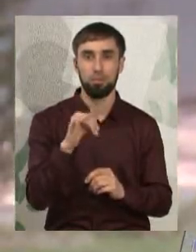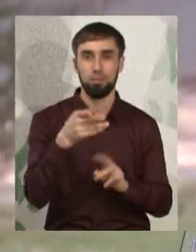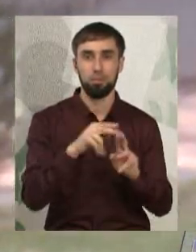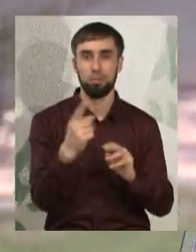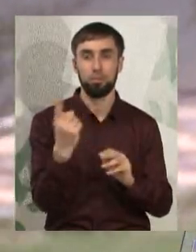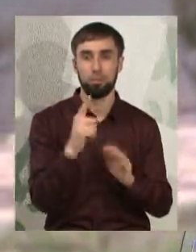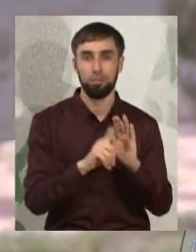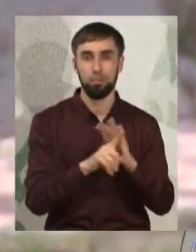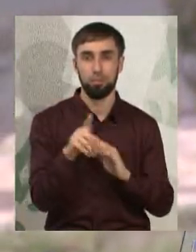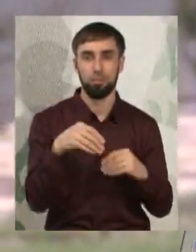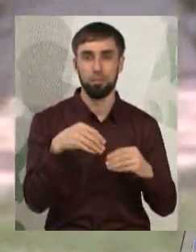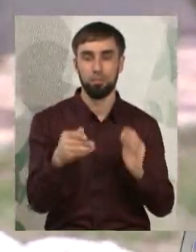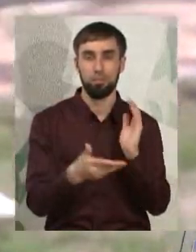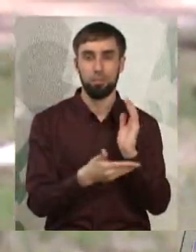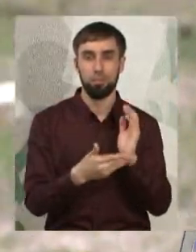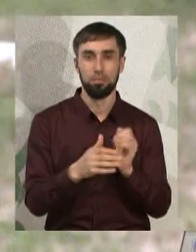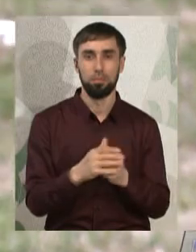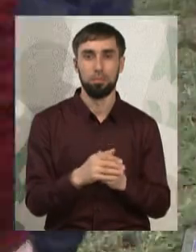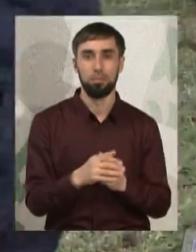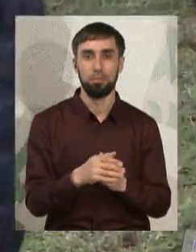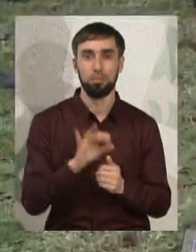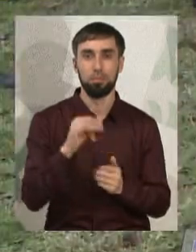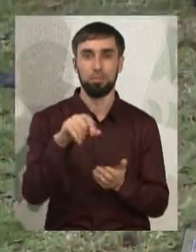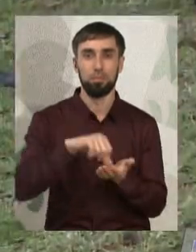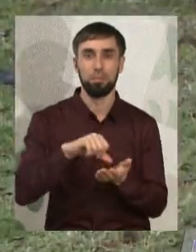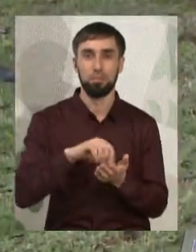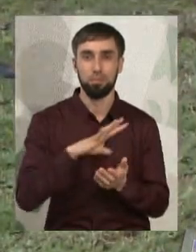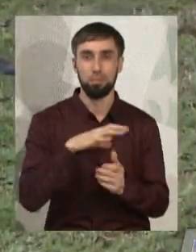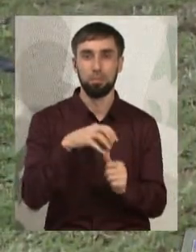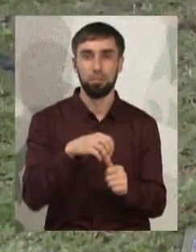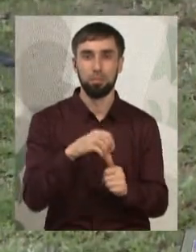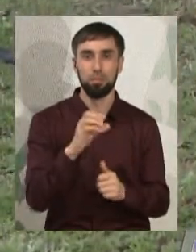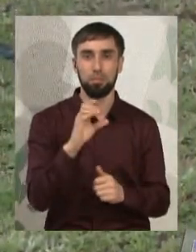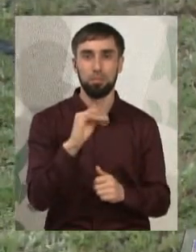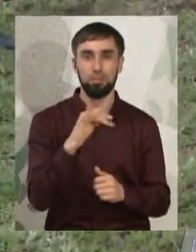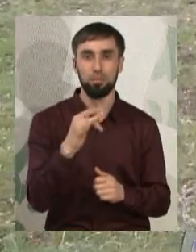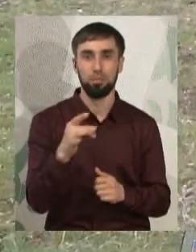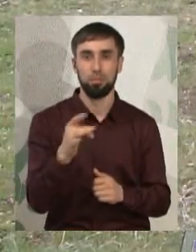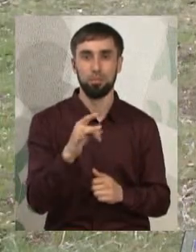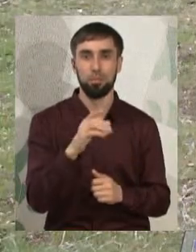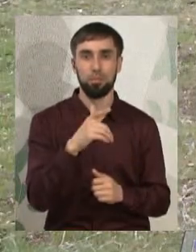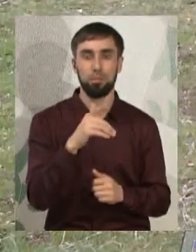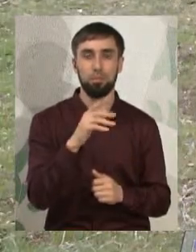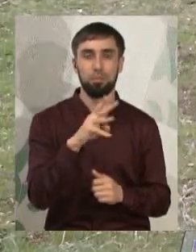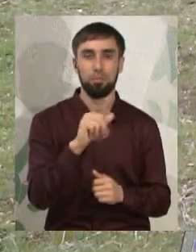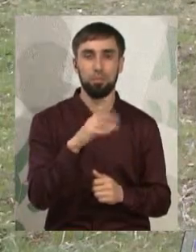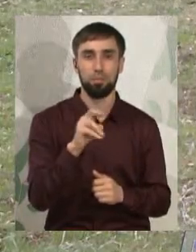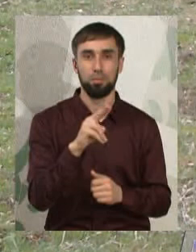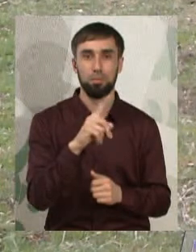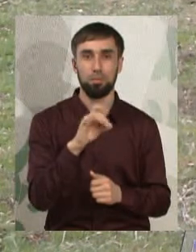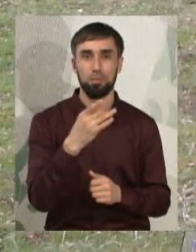скоро приживутся и зацветут новые саженцы. Присоединился к активистам и глава Сужского района Магомед Зейтов.